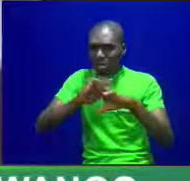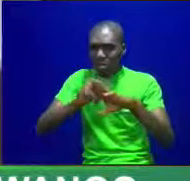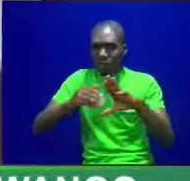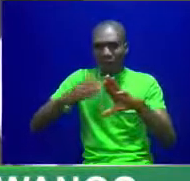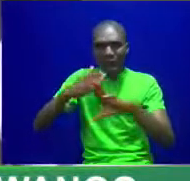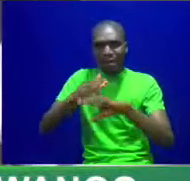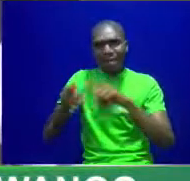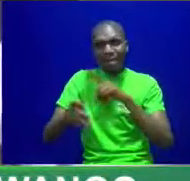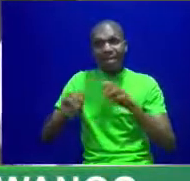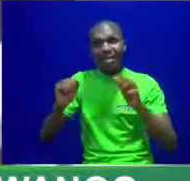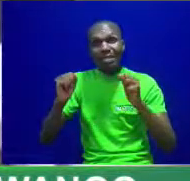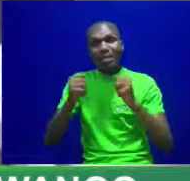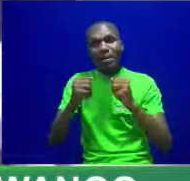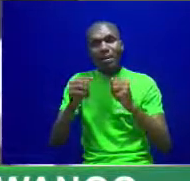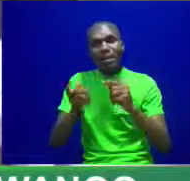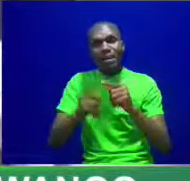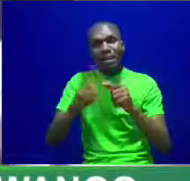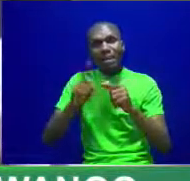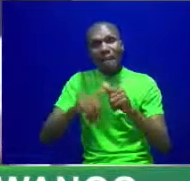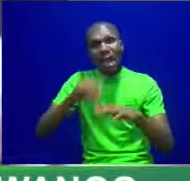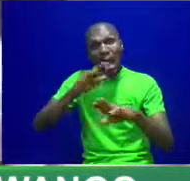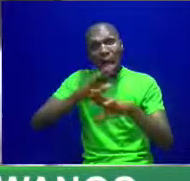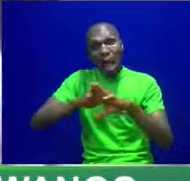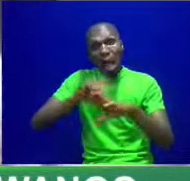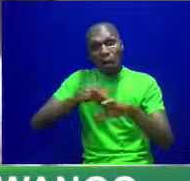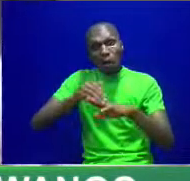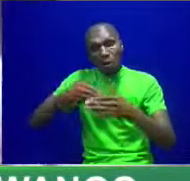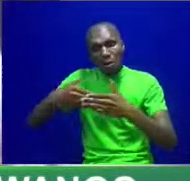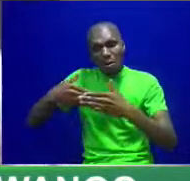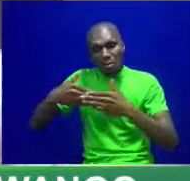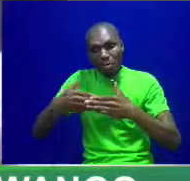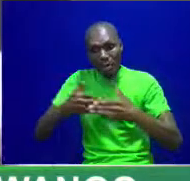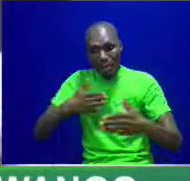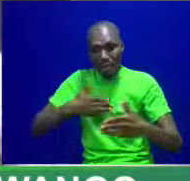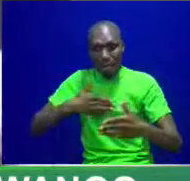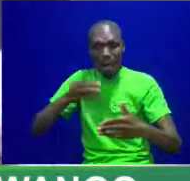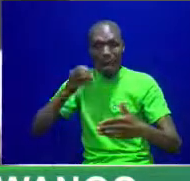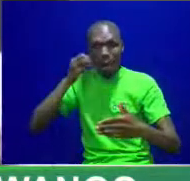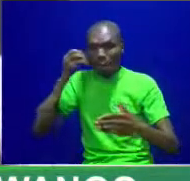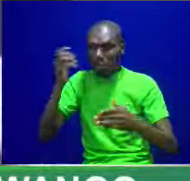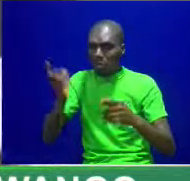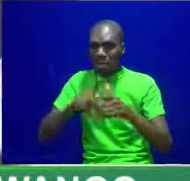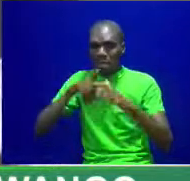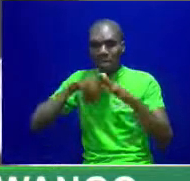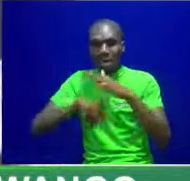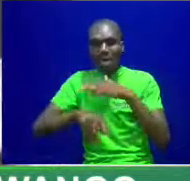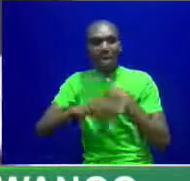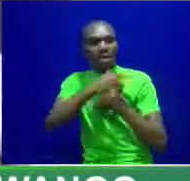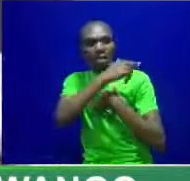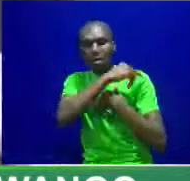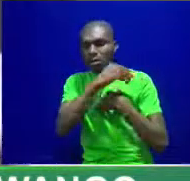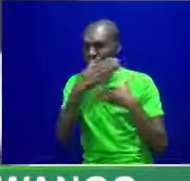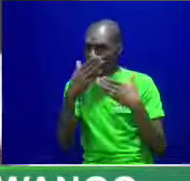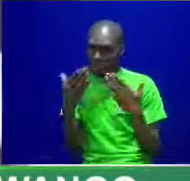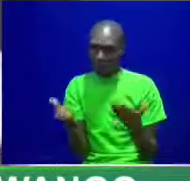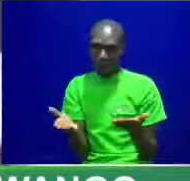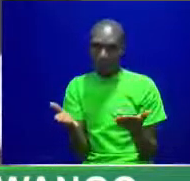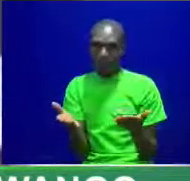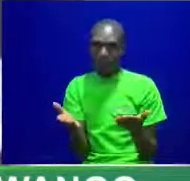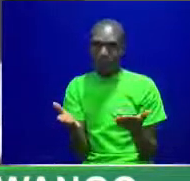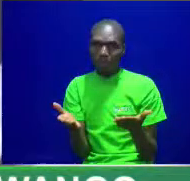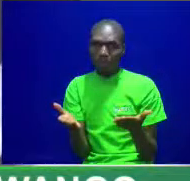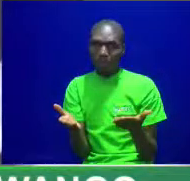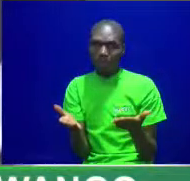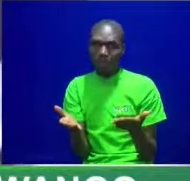liakorekanete. Sasa kutoka hapo ndio nikaita kutoka nyumbani kwangu nikamleta kwa hospitali. Hiyo ndio sita tuko naye. Watoto wake na